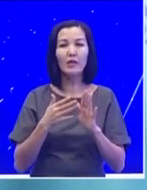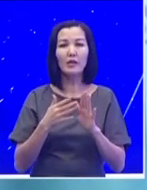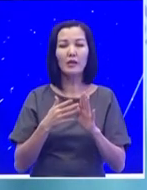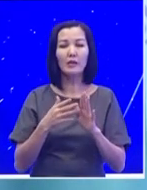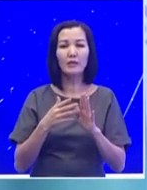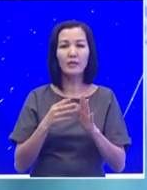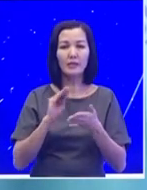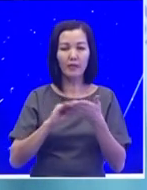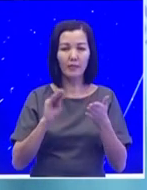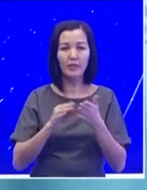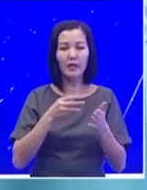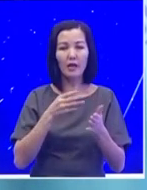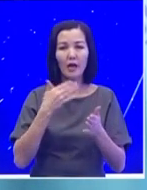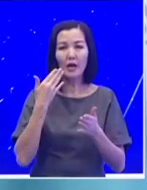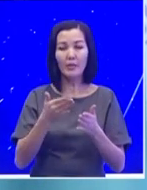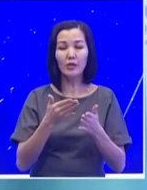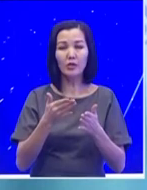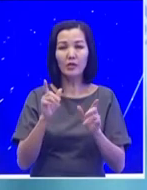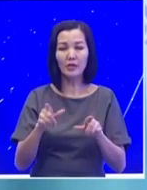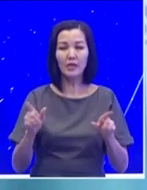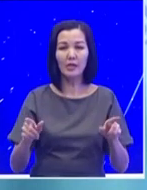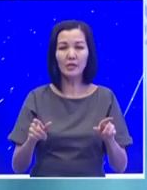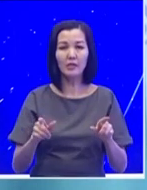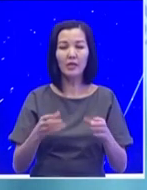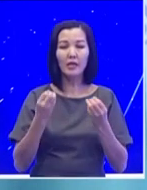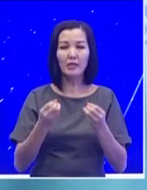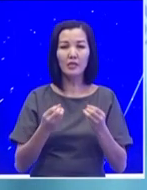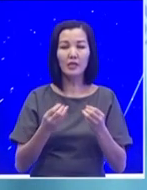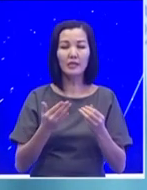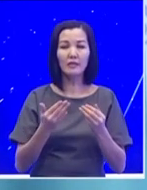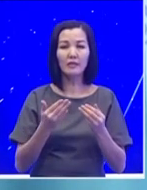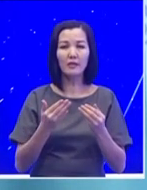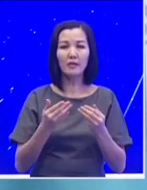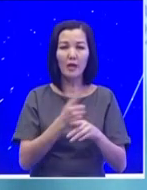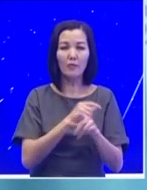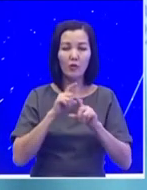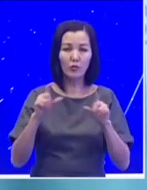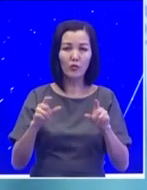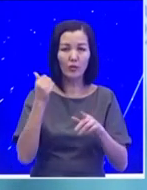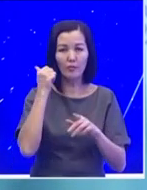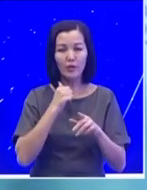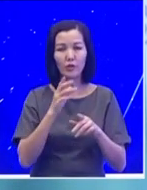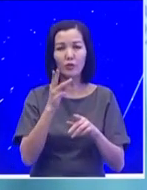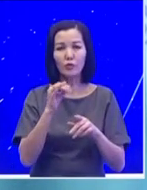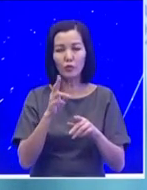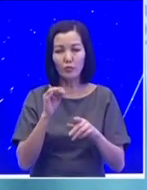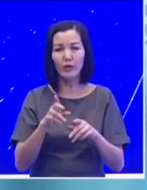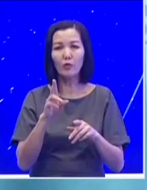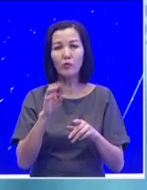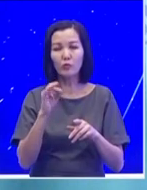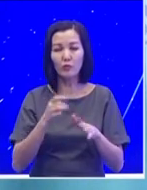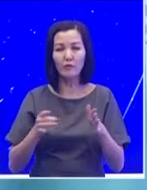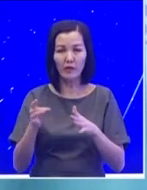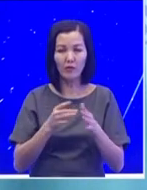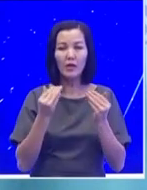заметки, записал обращения граждан. Мы рассмотрели и выявили, что наиболее печальное положение в амбулаторных пунктах Шубарского и Куксусского сельских